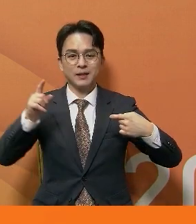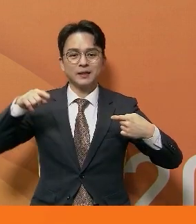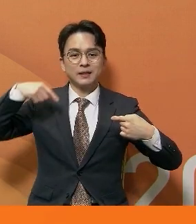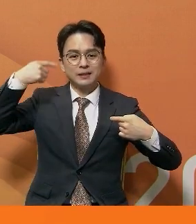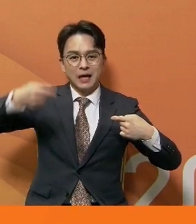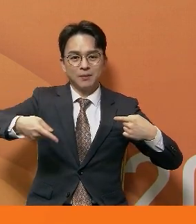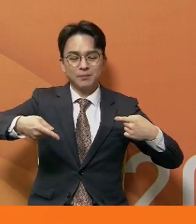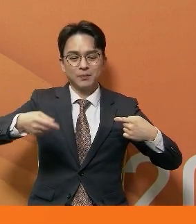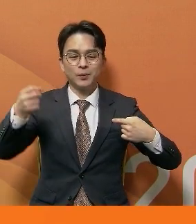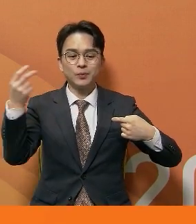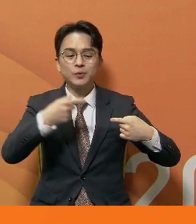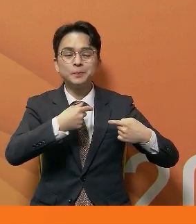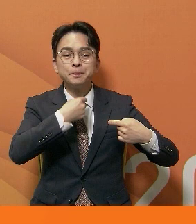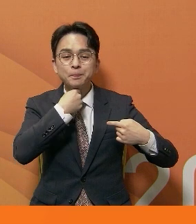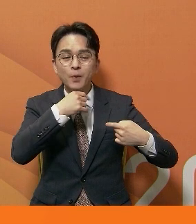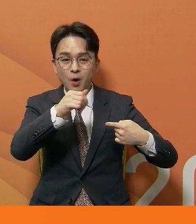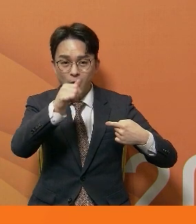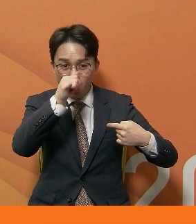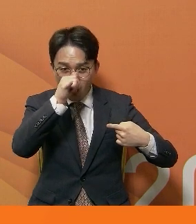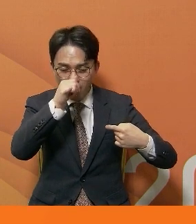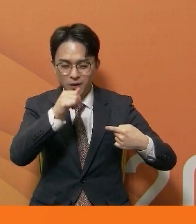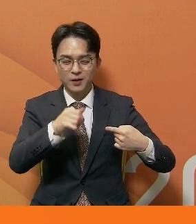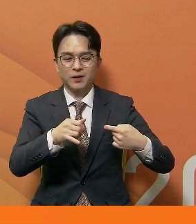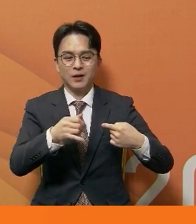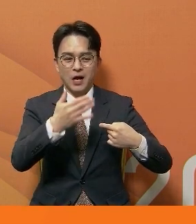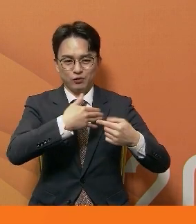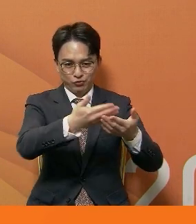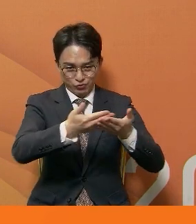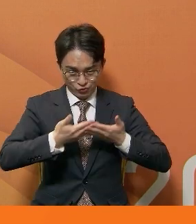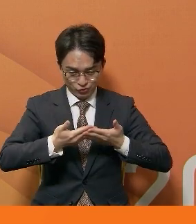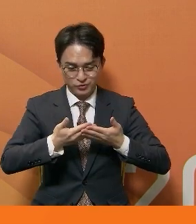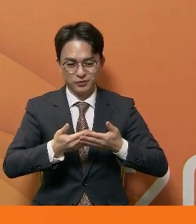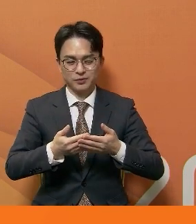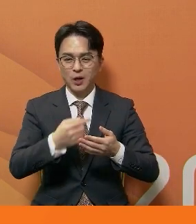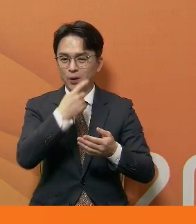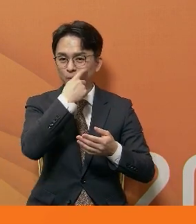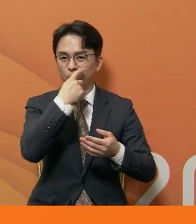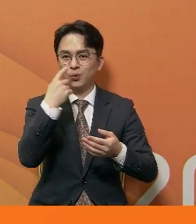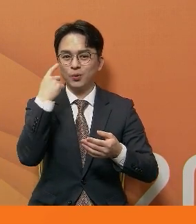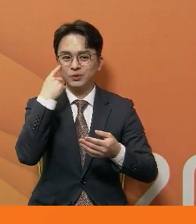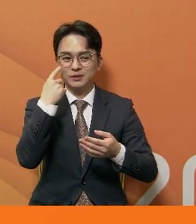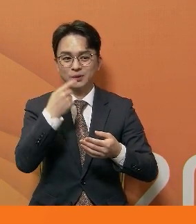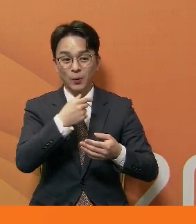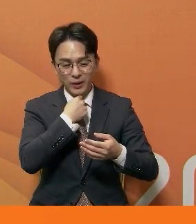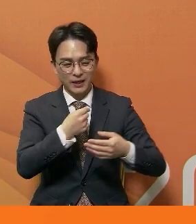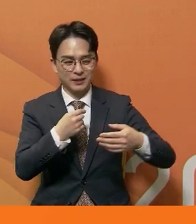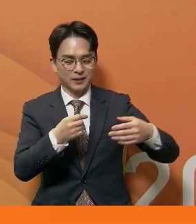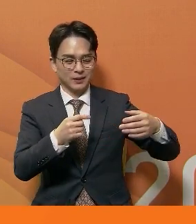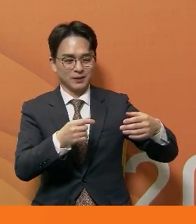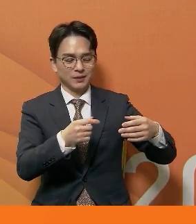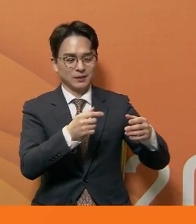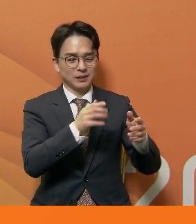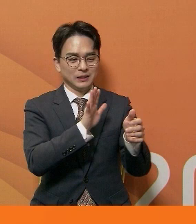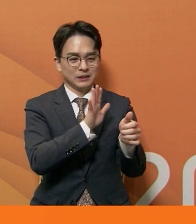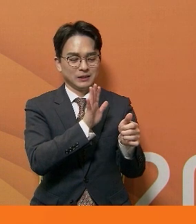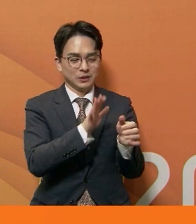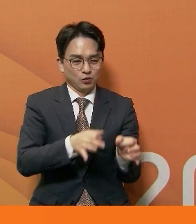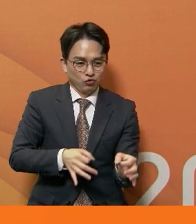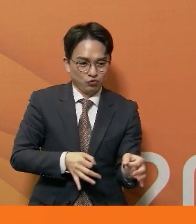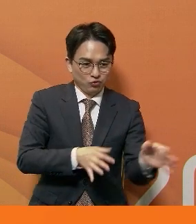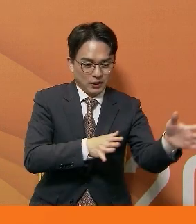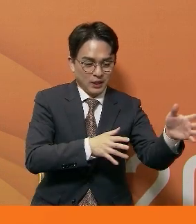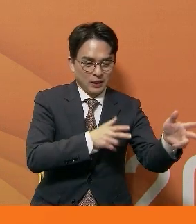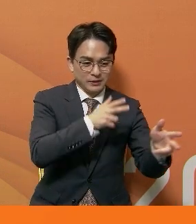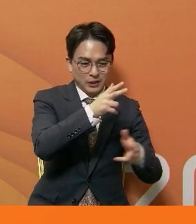저희한테 알려주시면 되고요 그리고 보증심사가 저희 협력기관인 보증기관에서 이루어지고